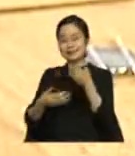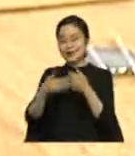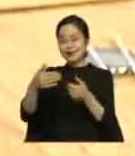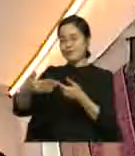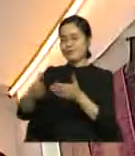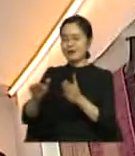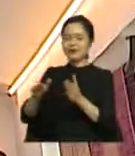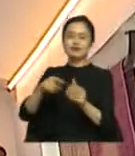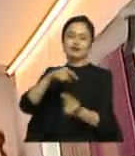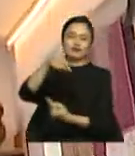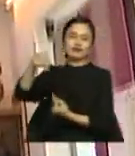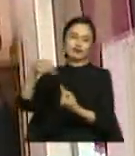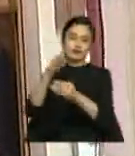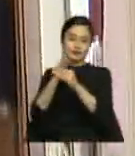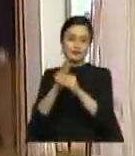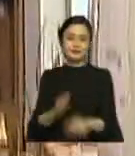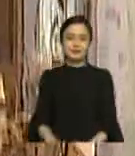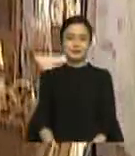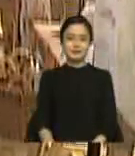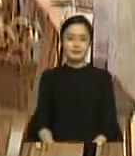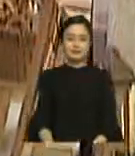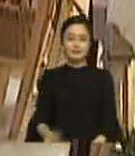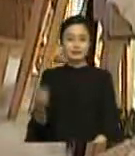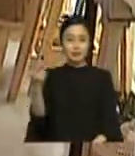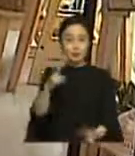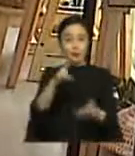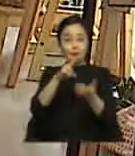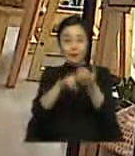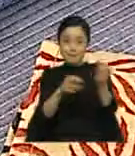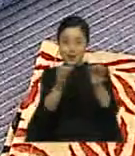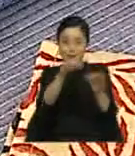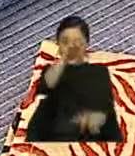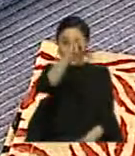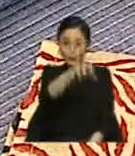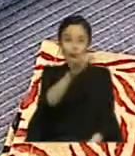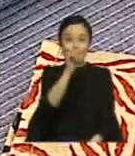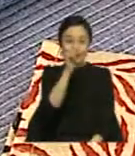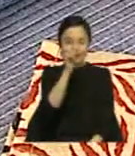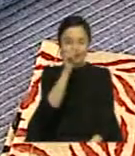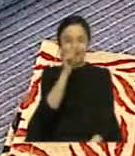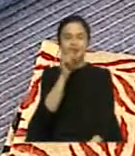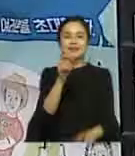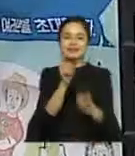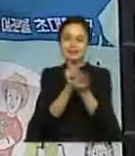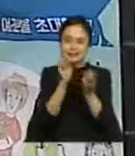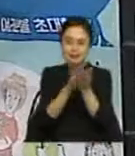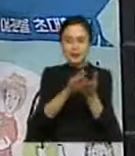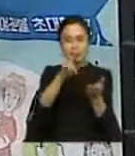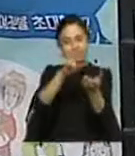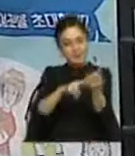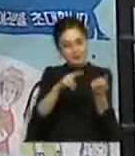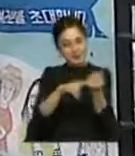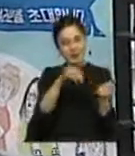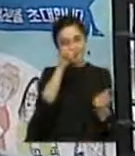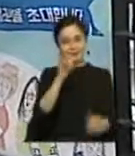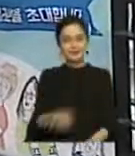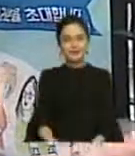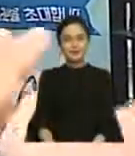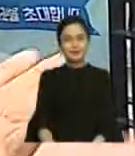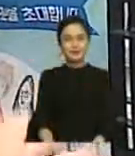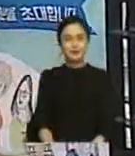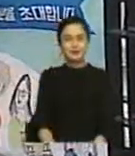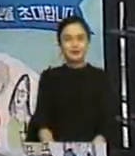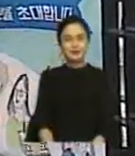진행하고 있습니다. 또한 오프라인 샵을 통해 공정무역 제품을 직접 판매하기도 합니다. 아까 얘기한